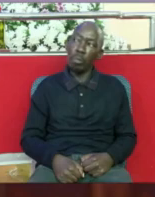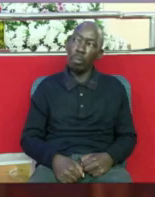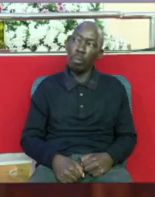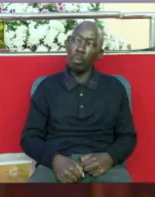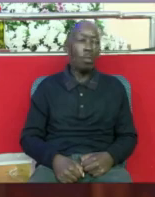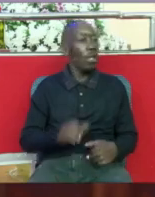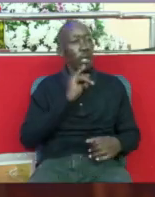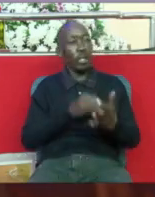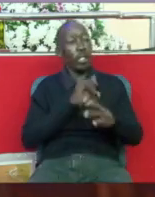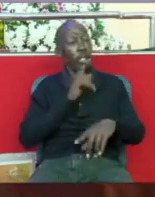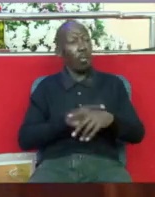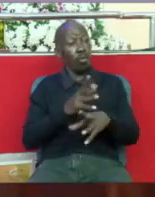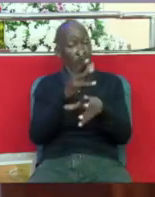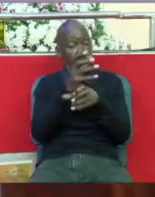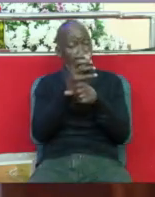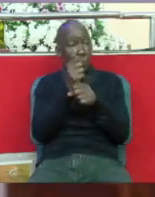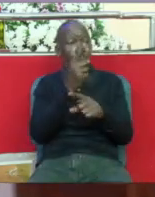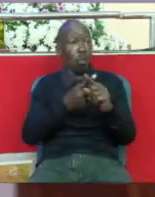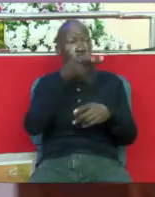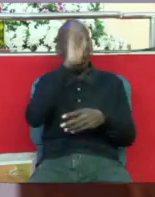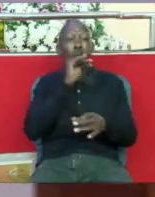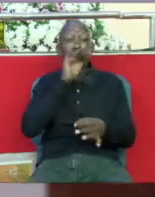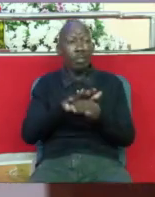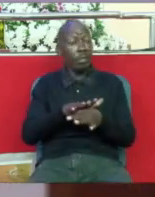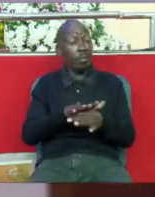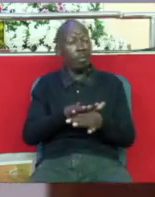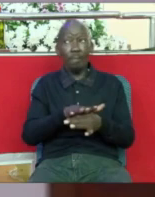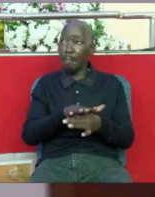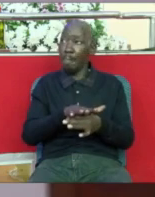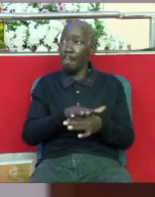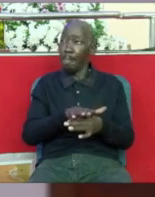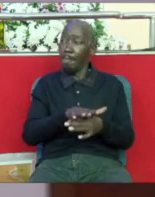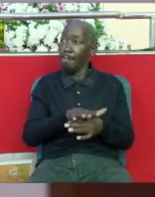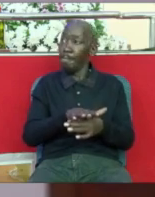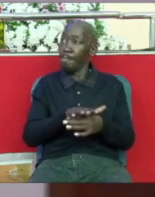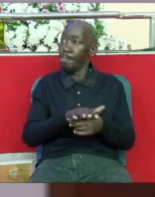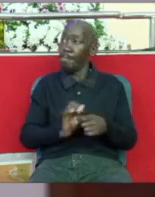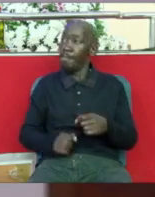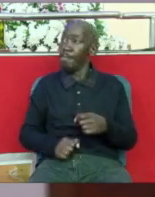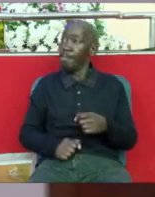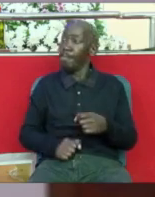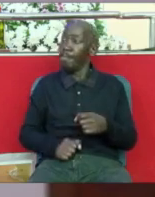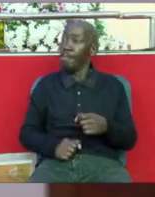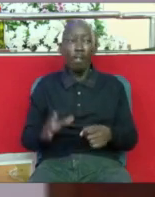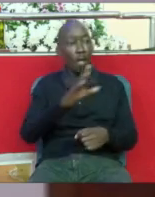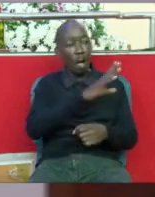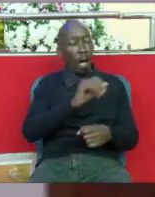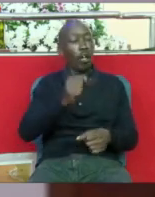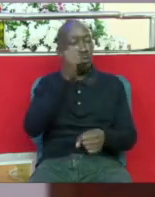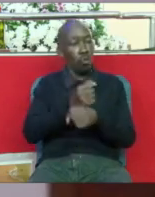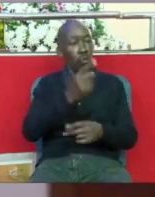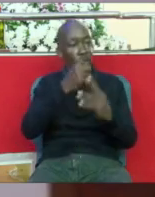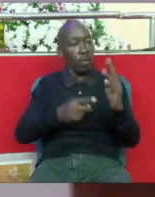It's time to take hold of what God had promised them. Ni wakati wa kuchukua na kutoa kile Mungu alikuwa amewaahidi. And fulfill the